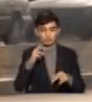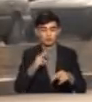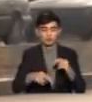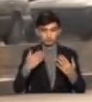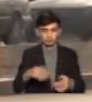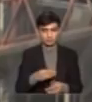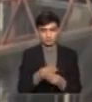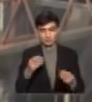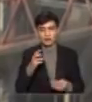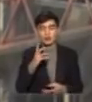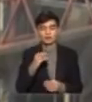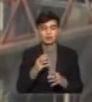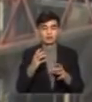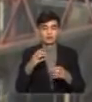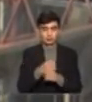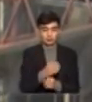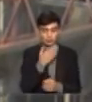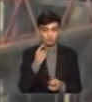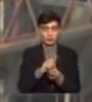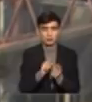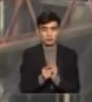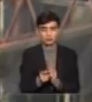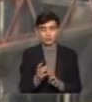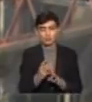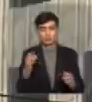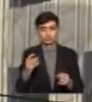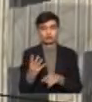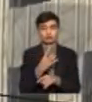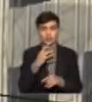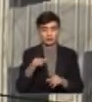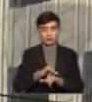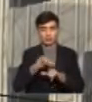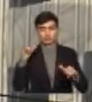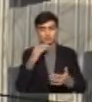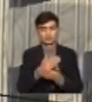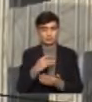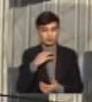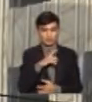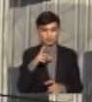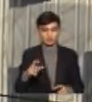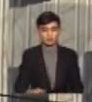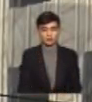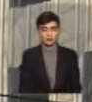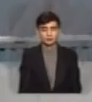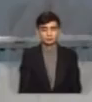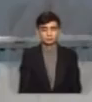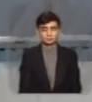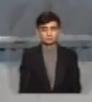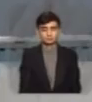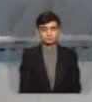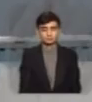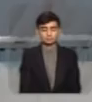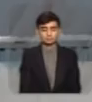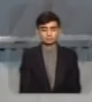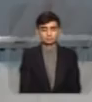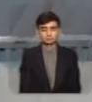баспана кезегінде тұрғандар азаяр емес, керісінше 4 есеге артып кетіпті. Бақтыныр Әлібай, Дидар Елеуов,